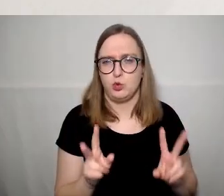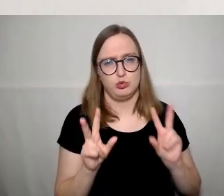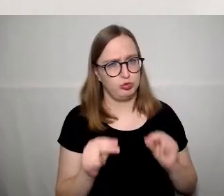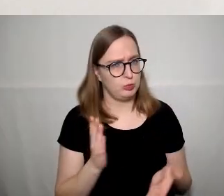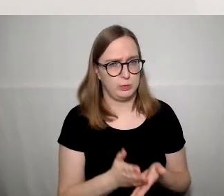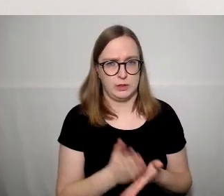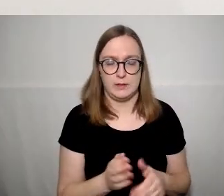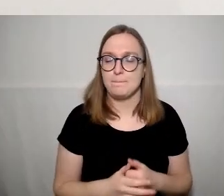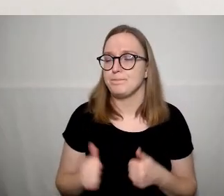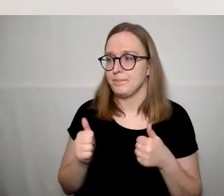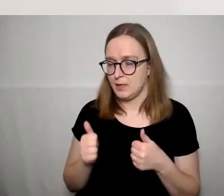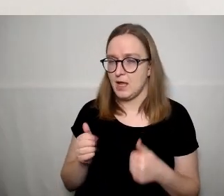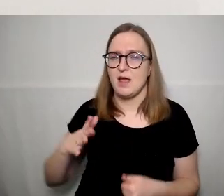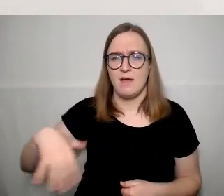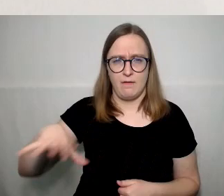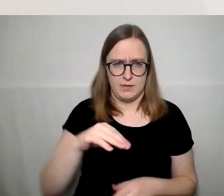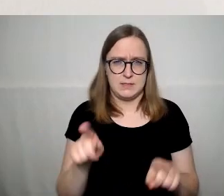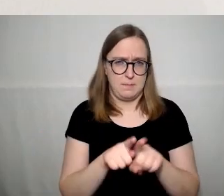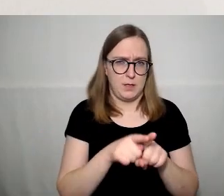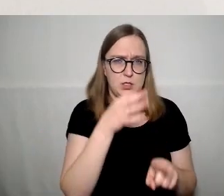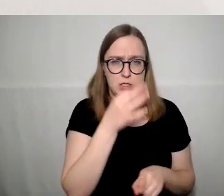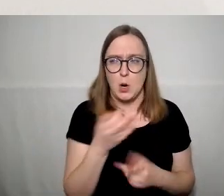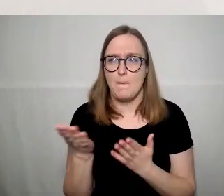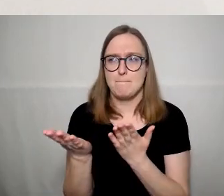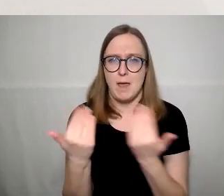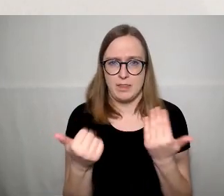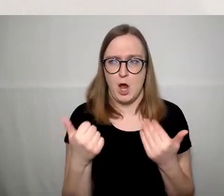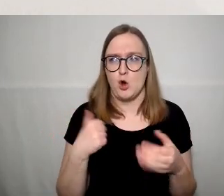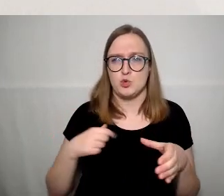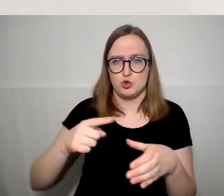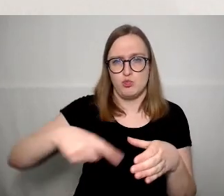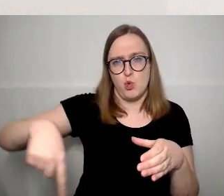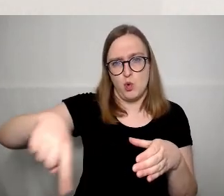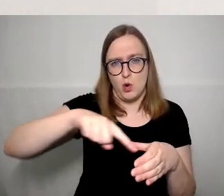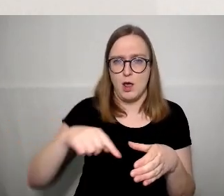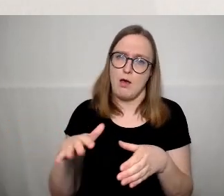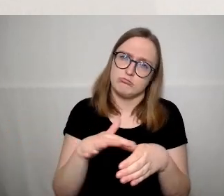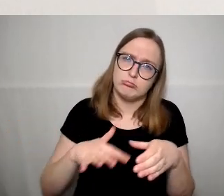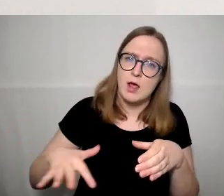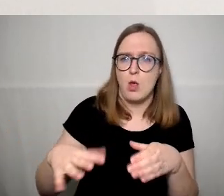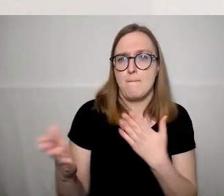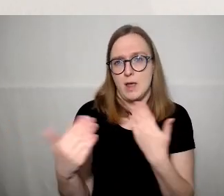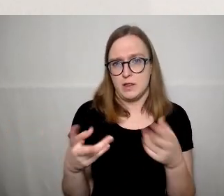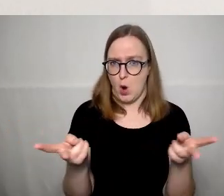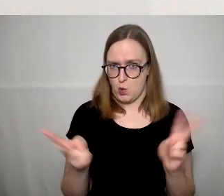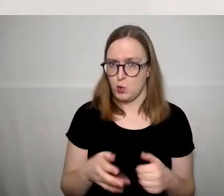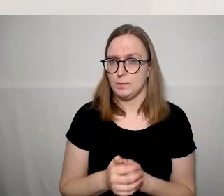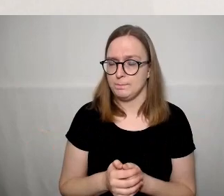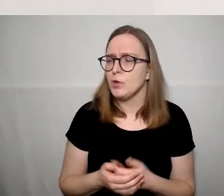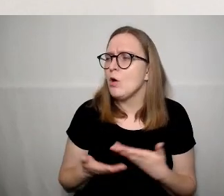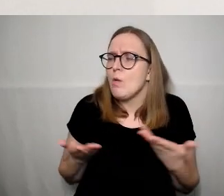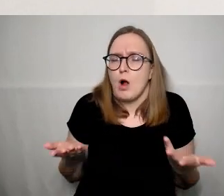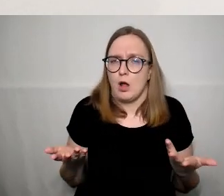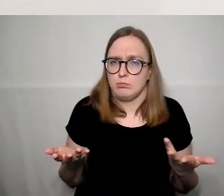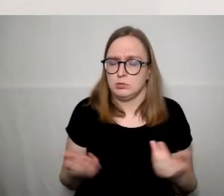Gerai, jūs čia visi praktiškai paminėjot tą bendravimą su gyventojais, tai kaip